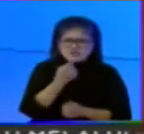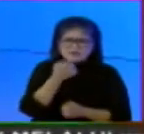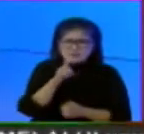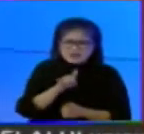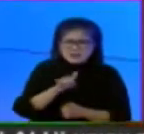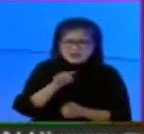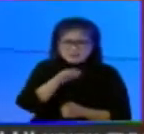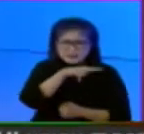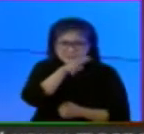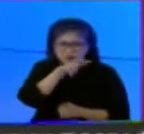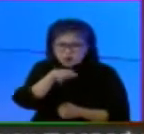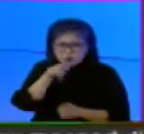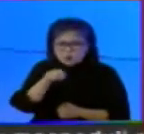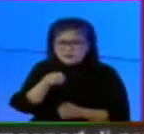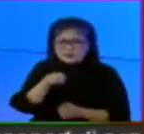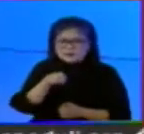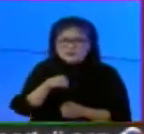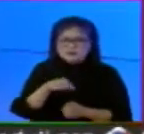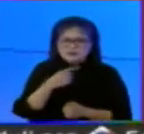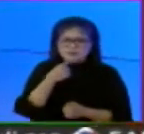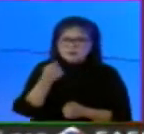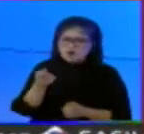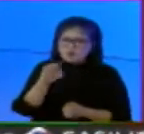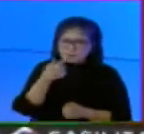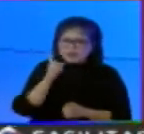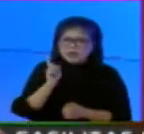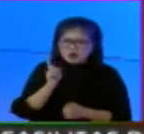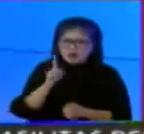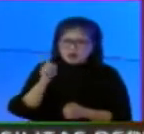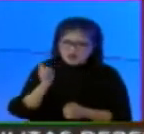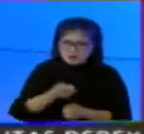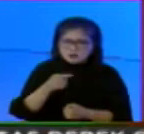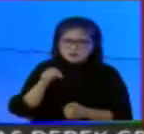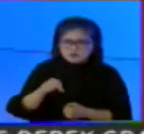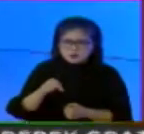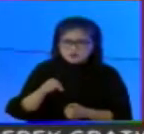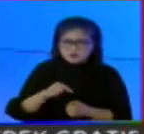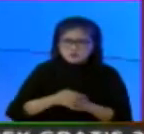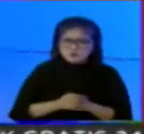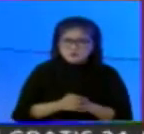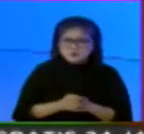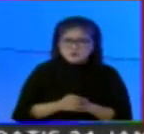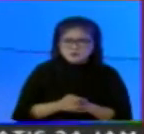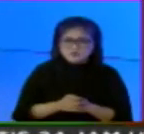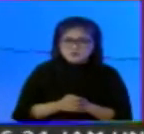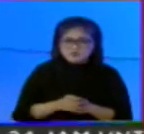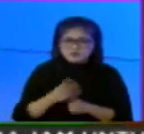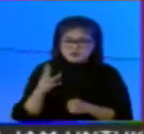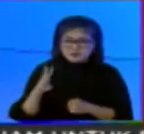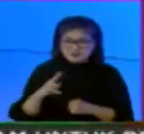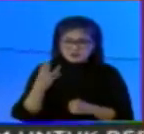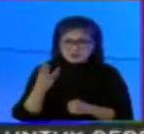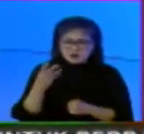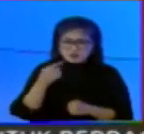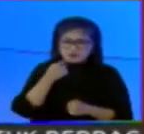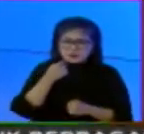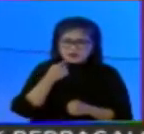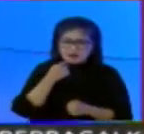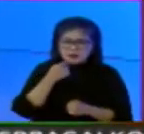pemantauan sekaligus pengobatan apabila memang diperlukan. Dan yang ketiga tentang skenario pemulangan,